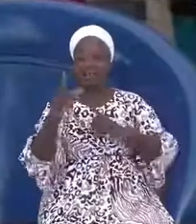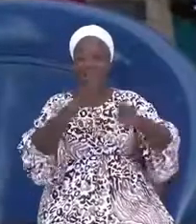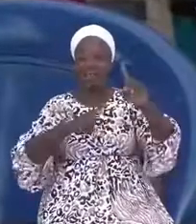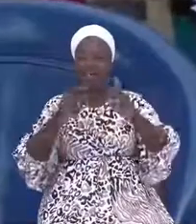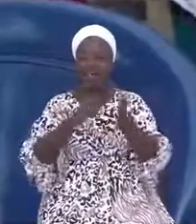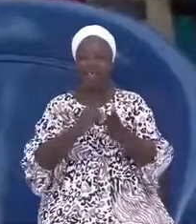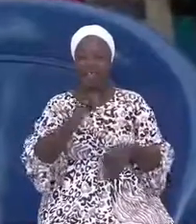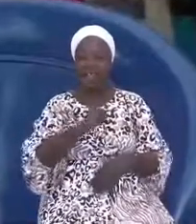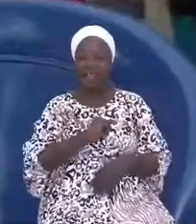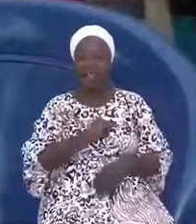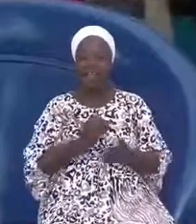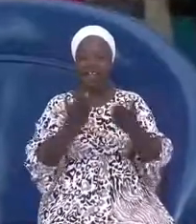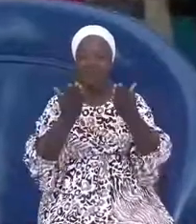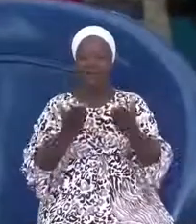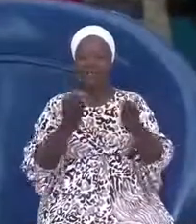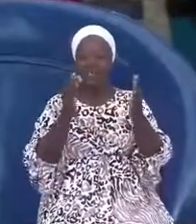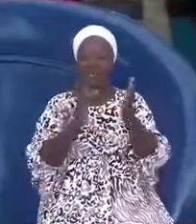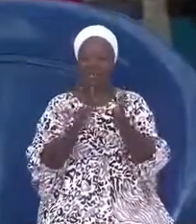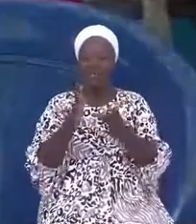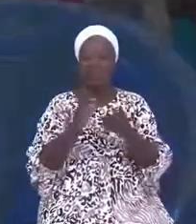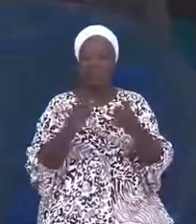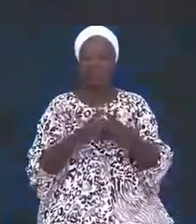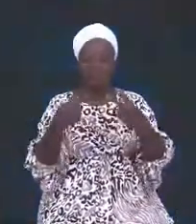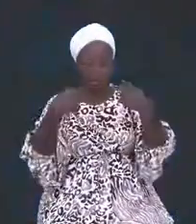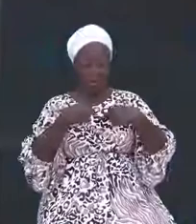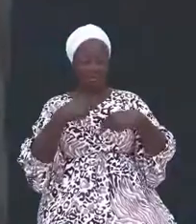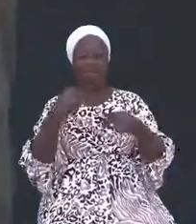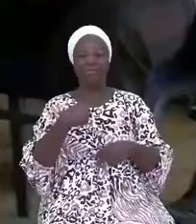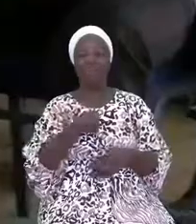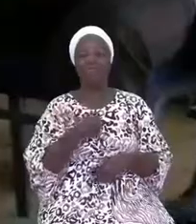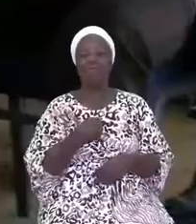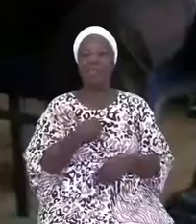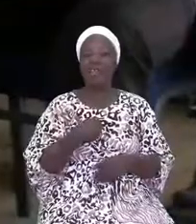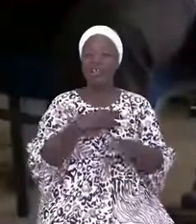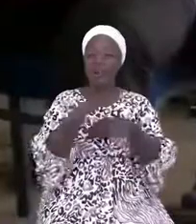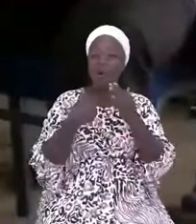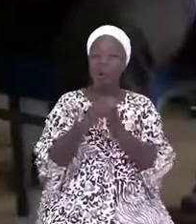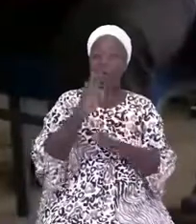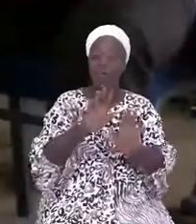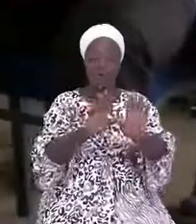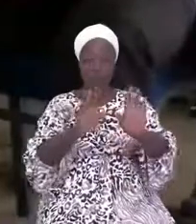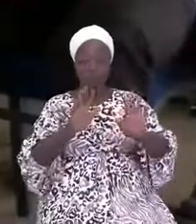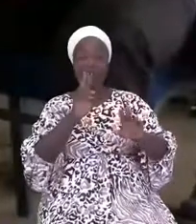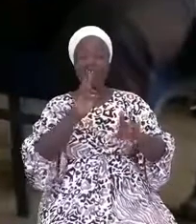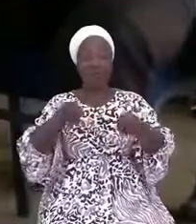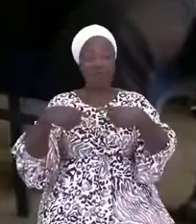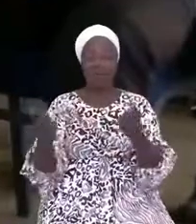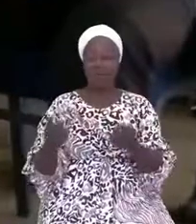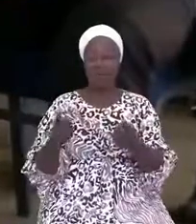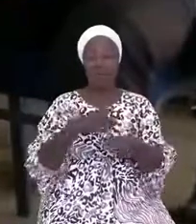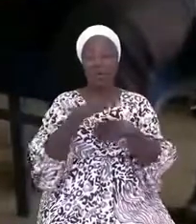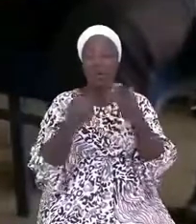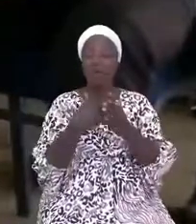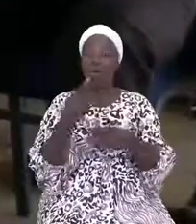te regarder. Toutes tes craintes sont parties. Toutes tes malcompréhensions sont